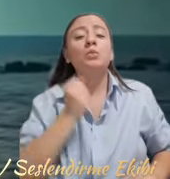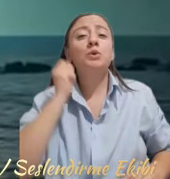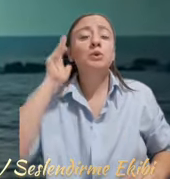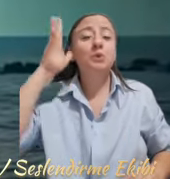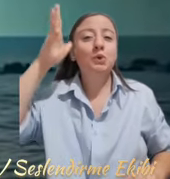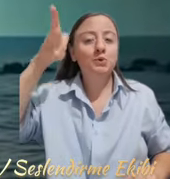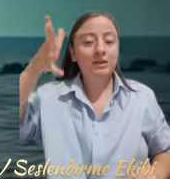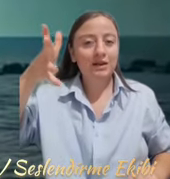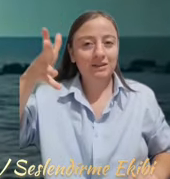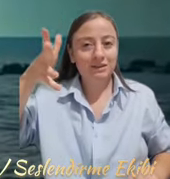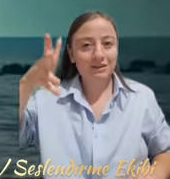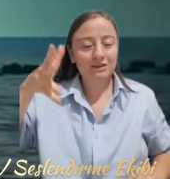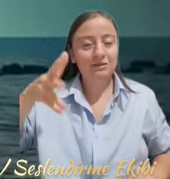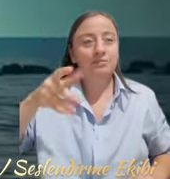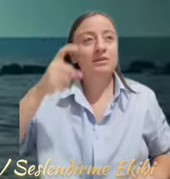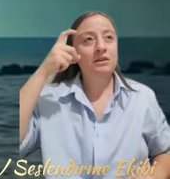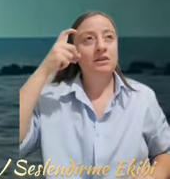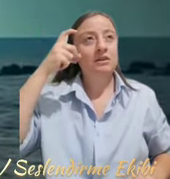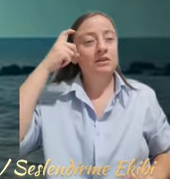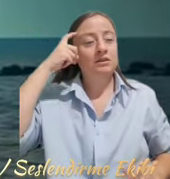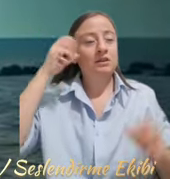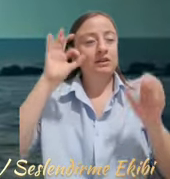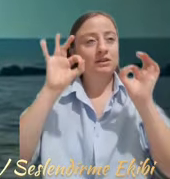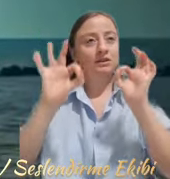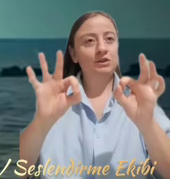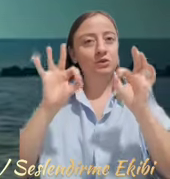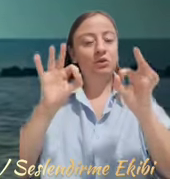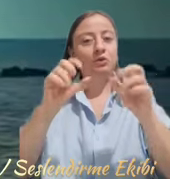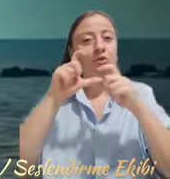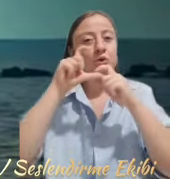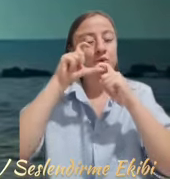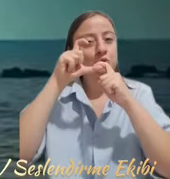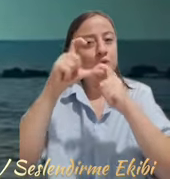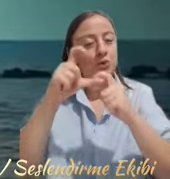sancılarım karışıyor sorularımın suskunluğuna.